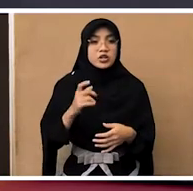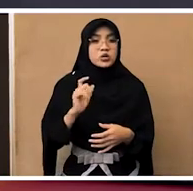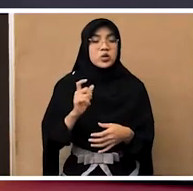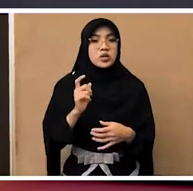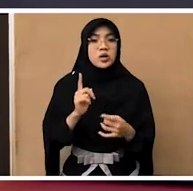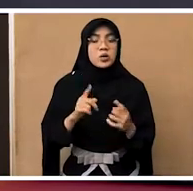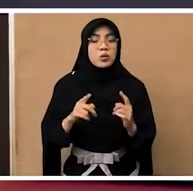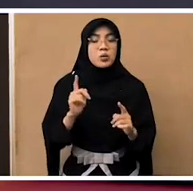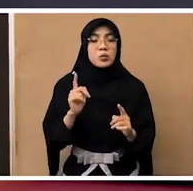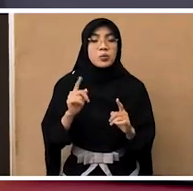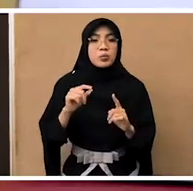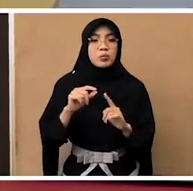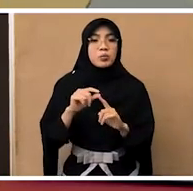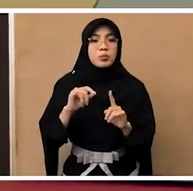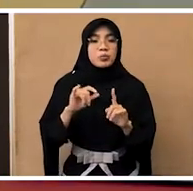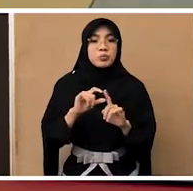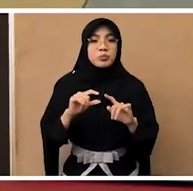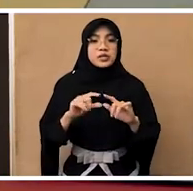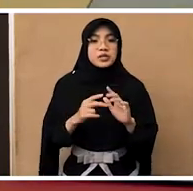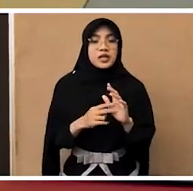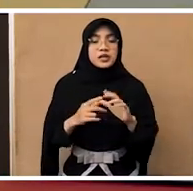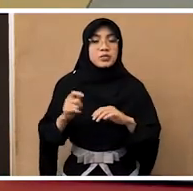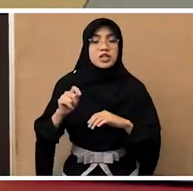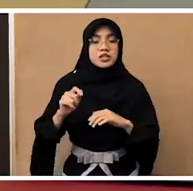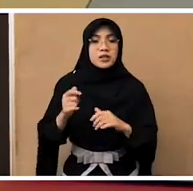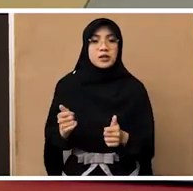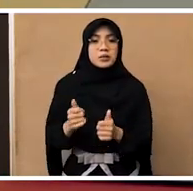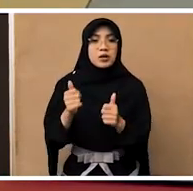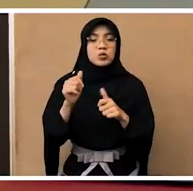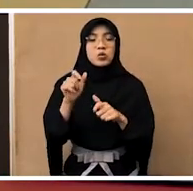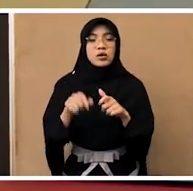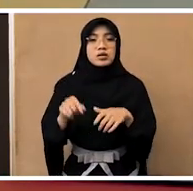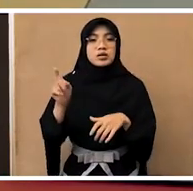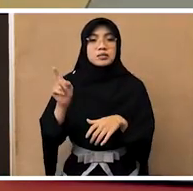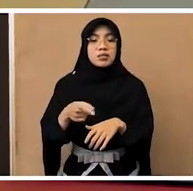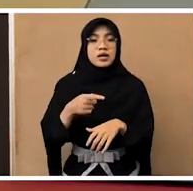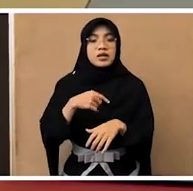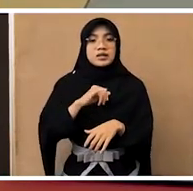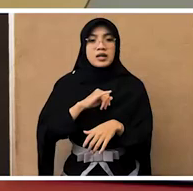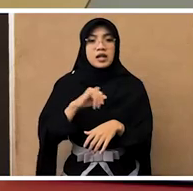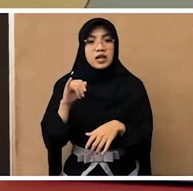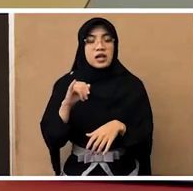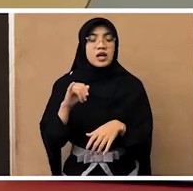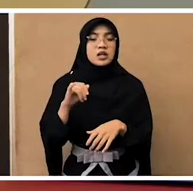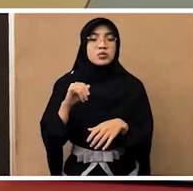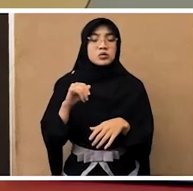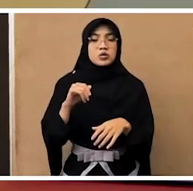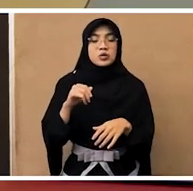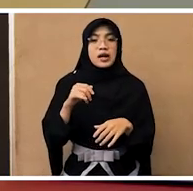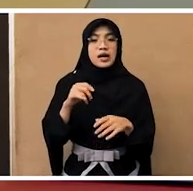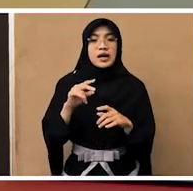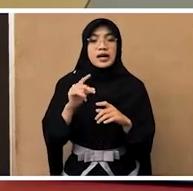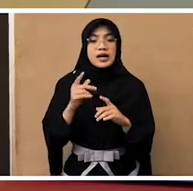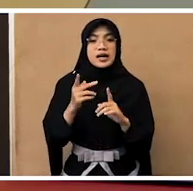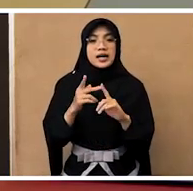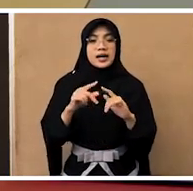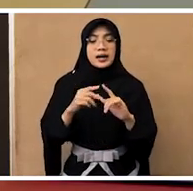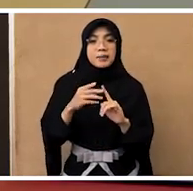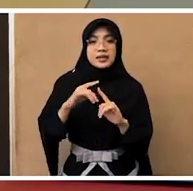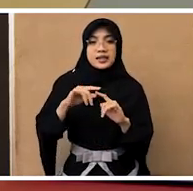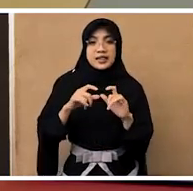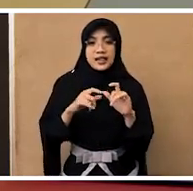pidana sanksi terbaik bagi penyalahgunaan atau korban penyalahgunaan narkotika kan rehabilitasi itu